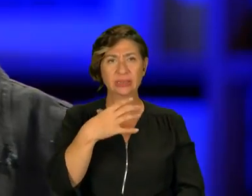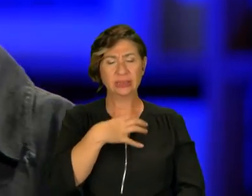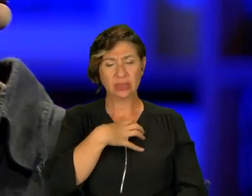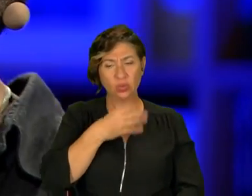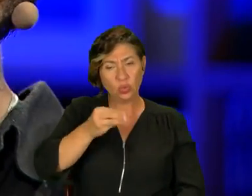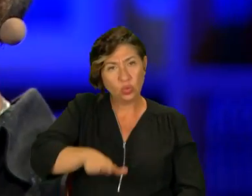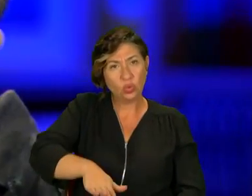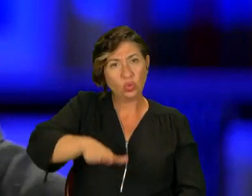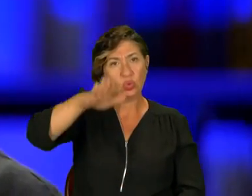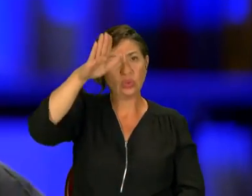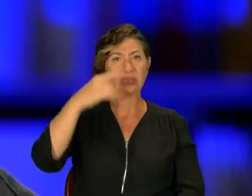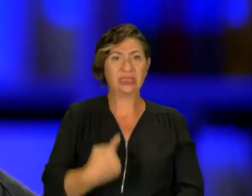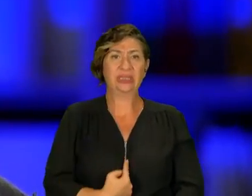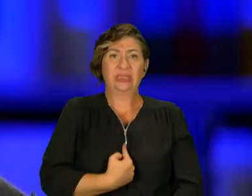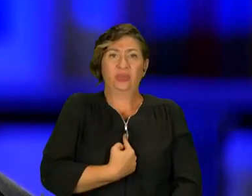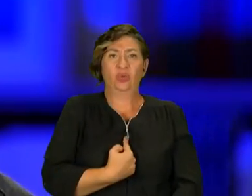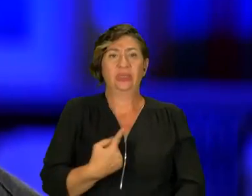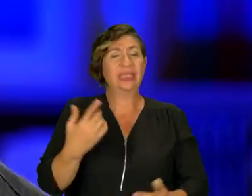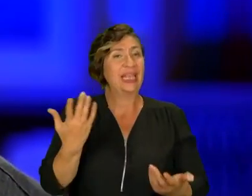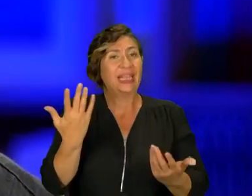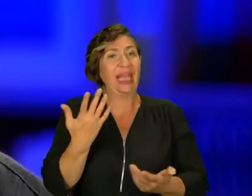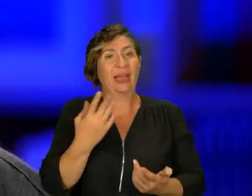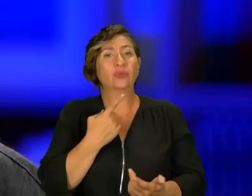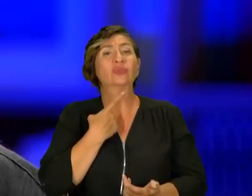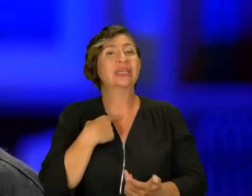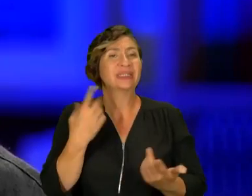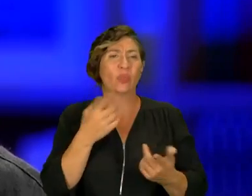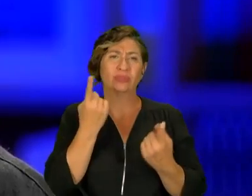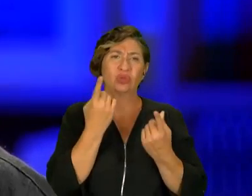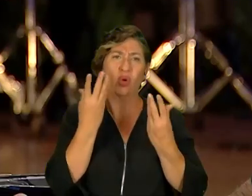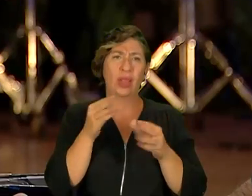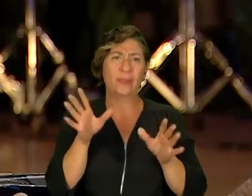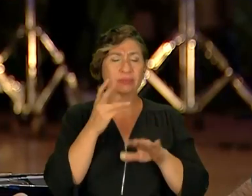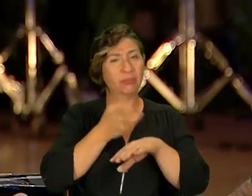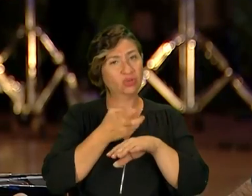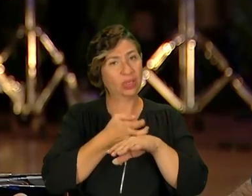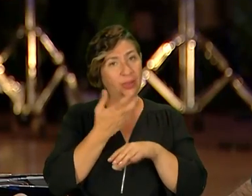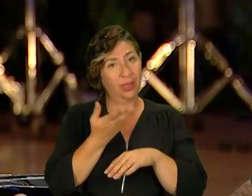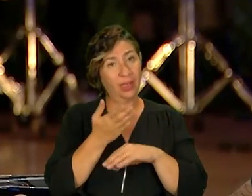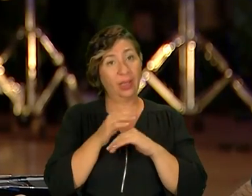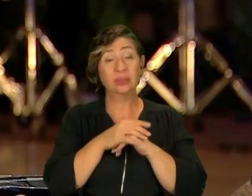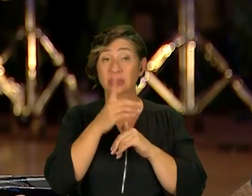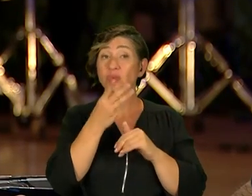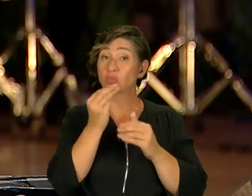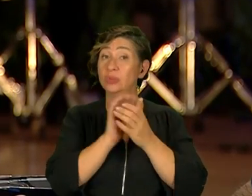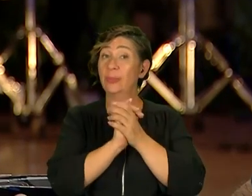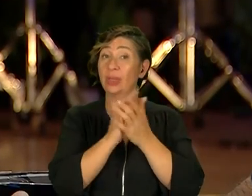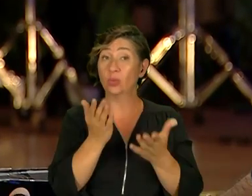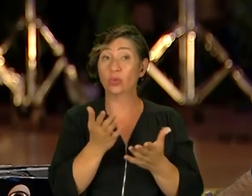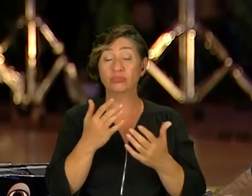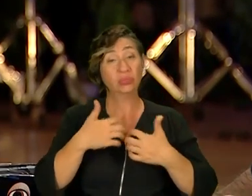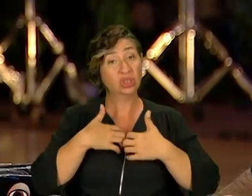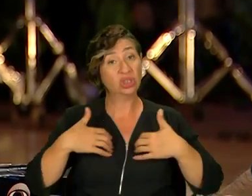bunu çocukluğunuzdan beri yaşıyorsunuz. Evet. Neyi neyle özendireceksin? Böyle bir şey olamaz. Aynen. Maşallah. Fakat sizi çok takdir